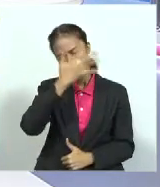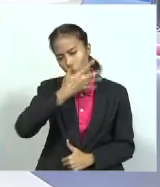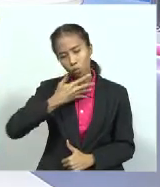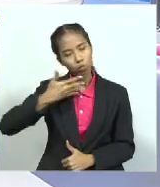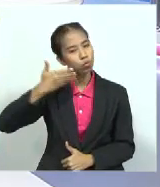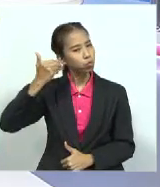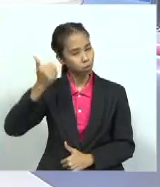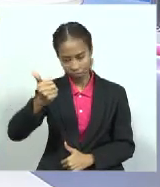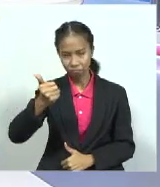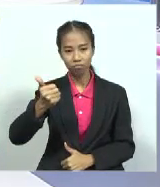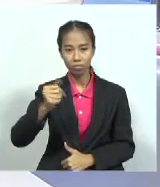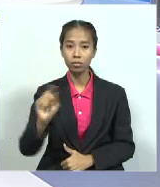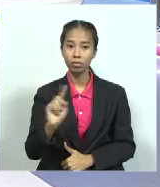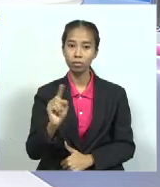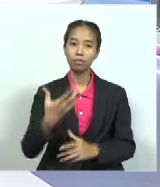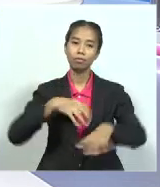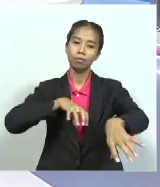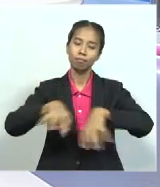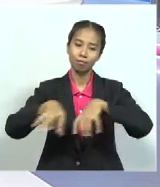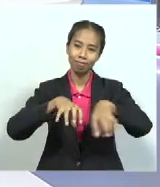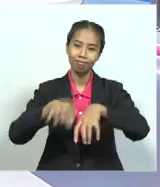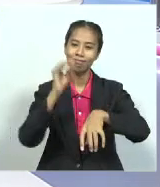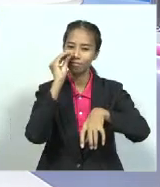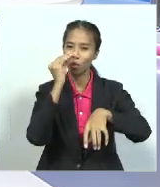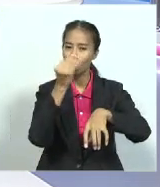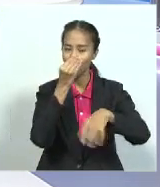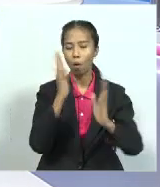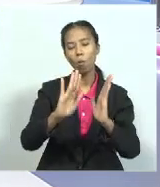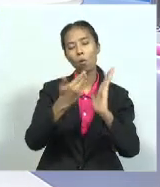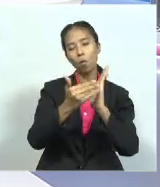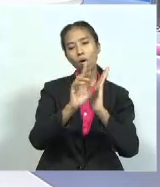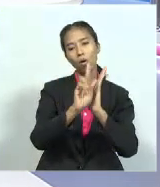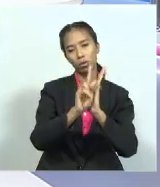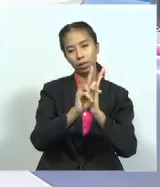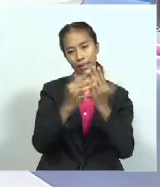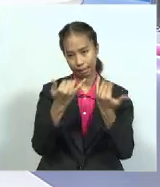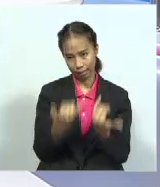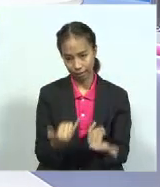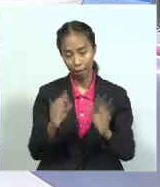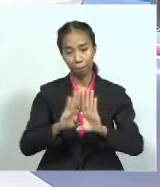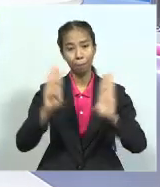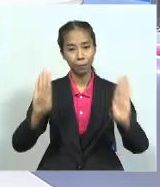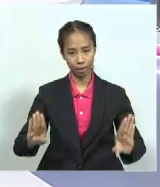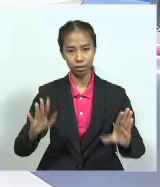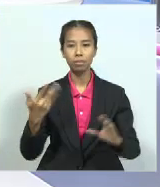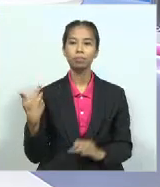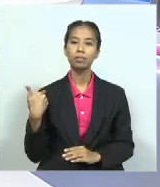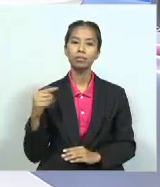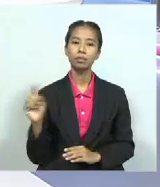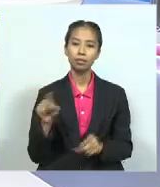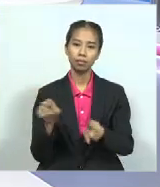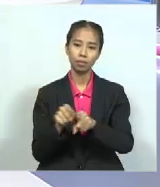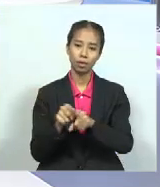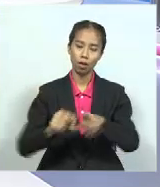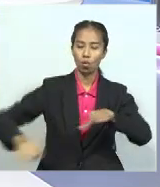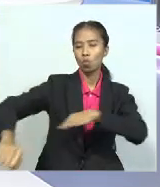งามแล้วก็อลังการมากๆนั่นก็คืองานมหัศจรรย์พันไม้นานาชาติขอนแก่นค่ะเปิดขึ้นอย่างเป็นทางการแล้วนะคะเขามีการเนร